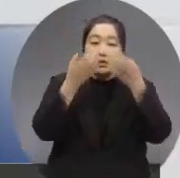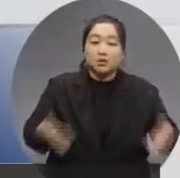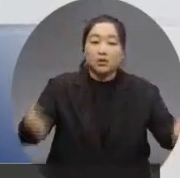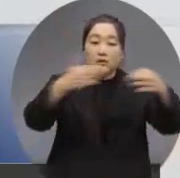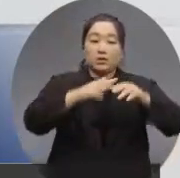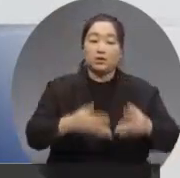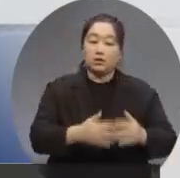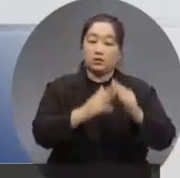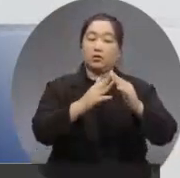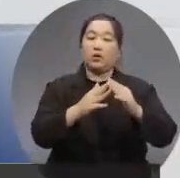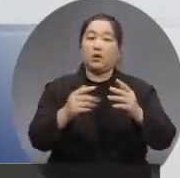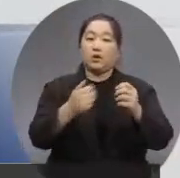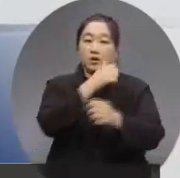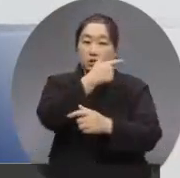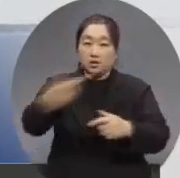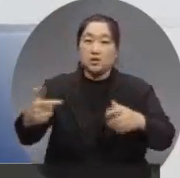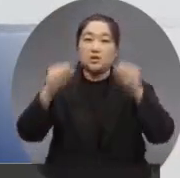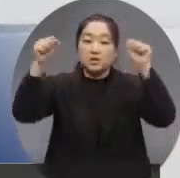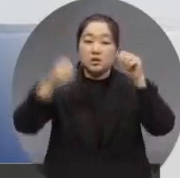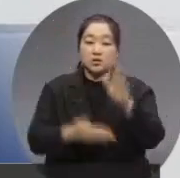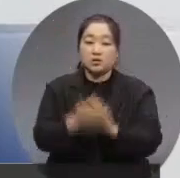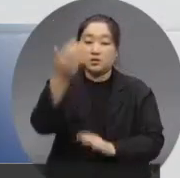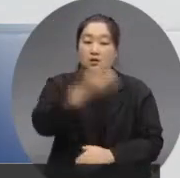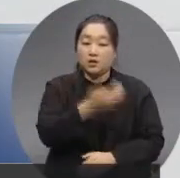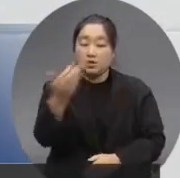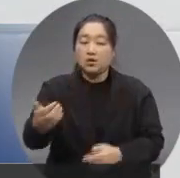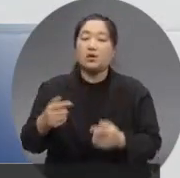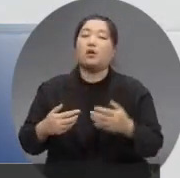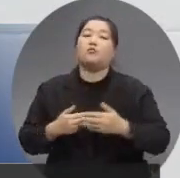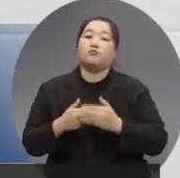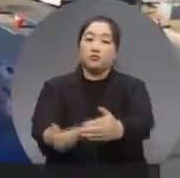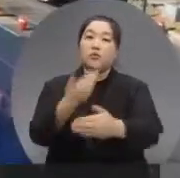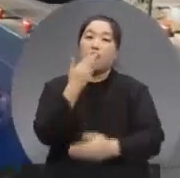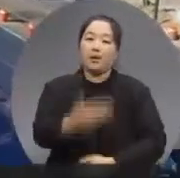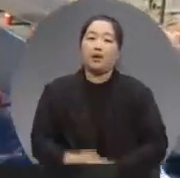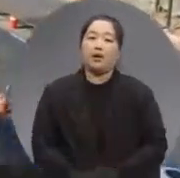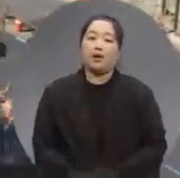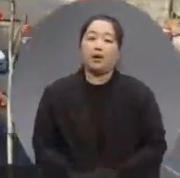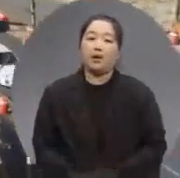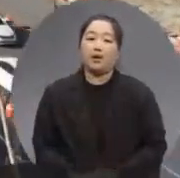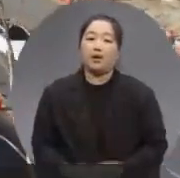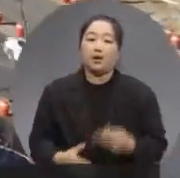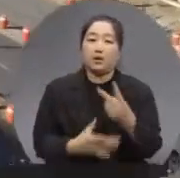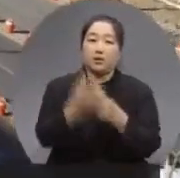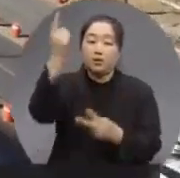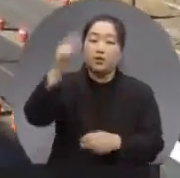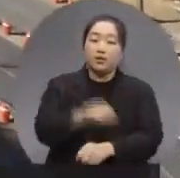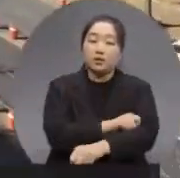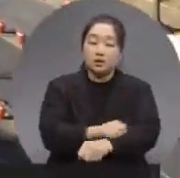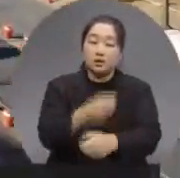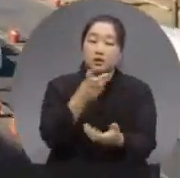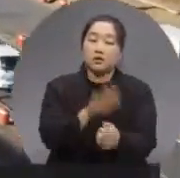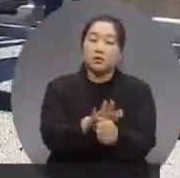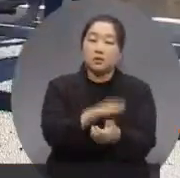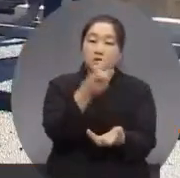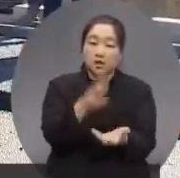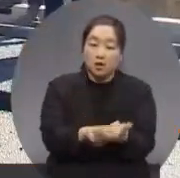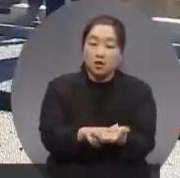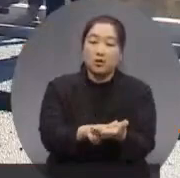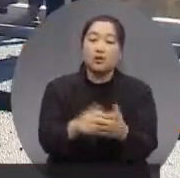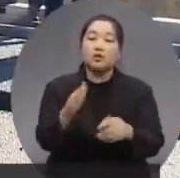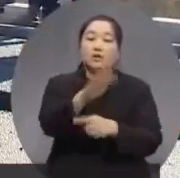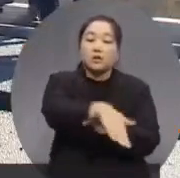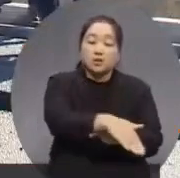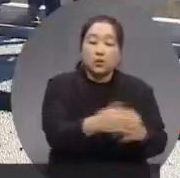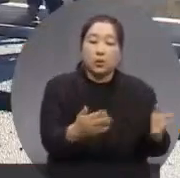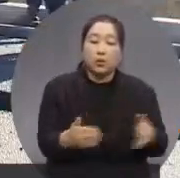신축이라든지 대규모 체육시설 그 이전 등에 대해서 탄력을 받을 수 있다고. 통합에 따른 특례 지원 재정은 그동안 농촌 지역